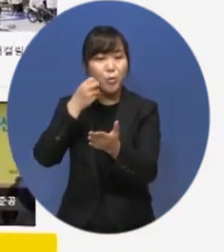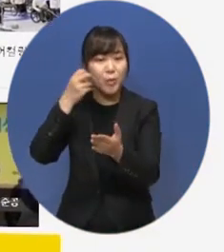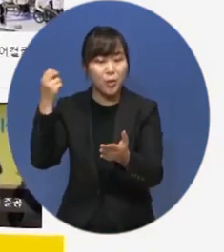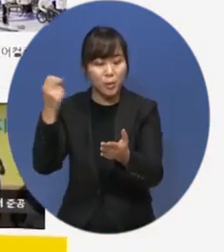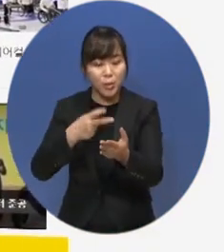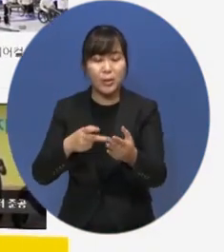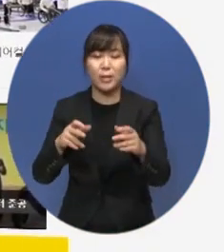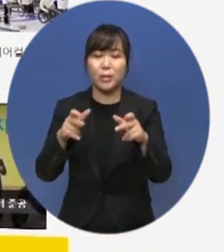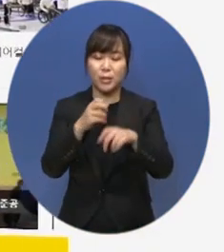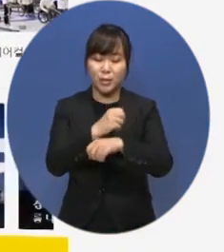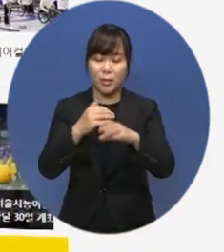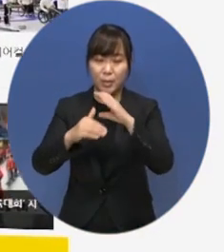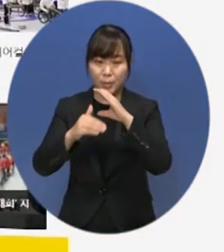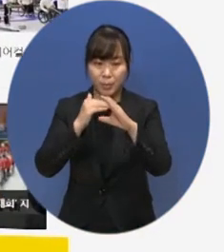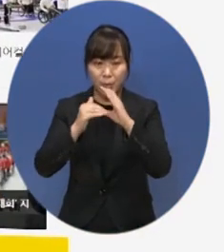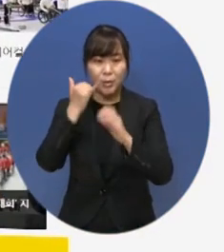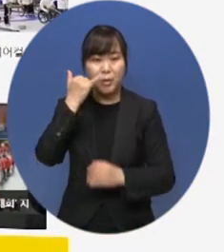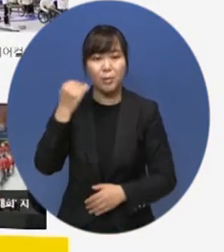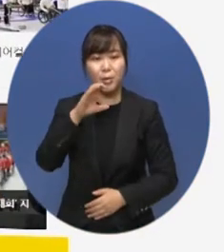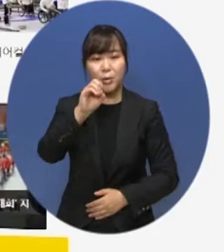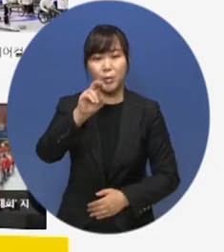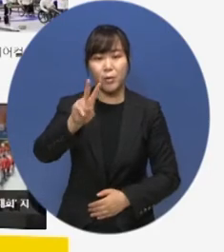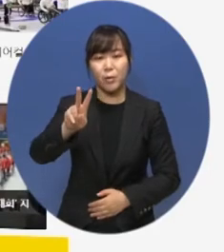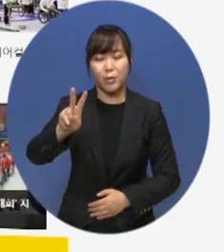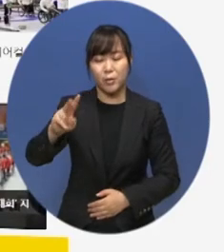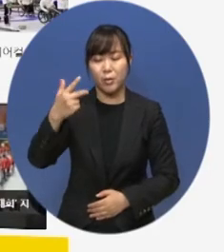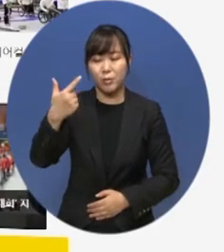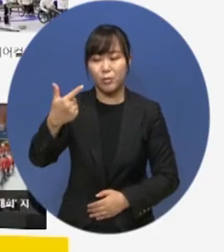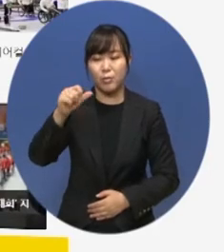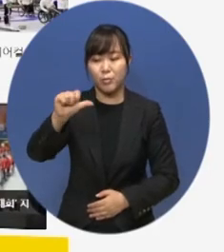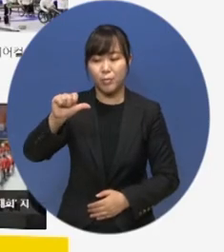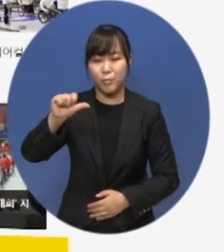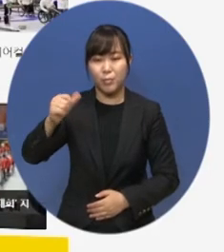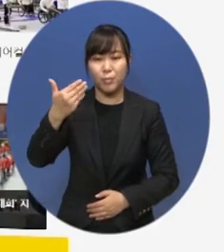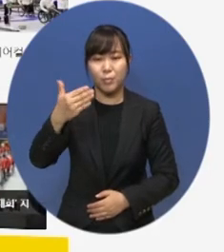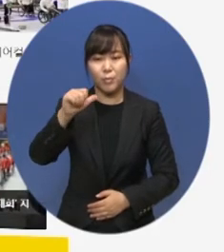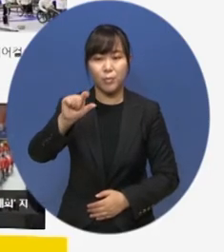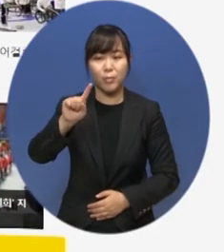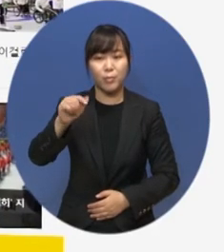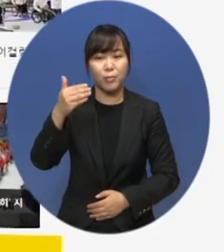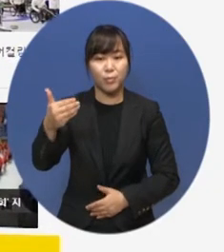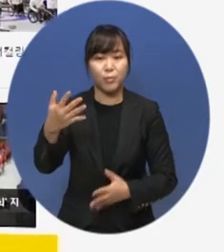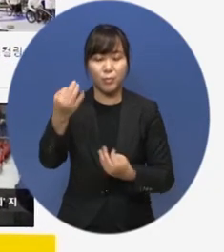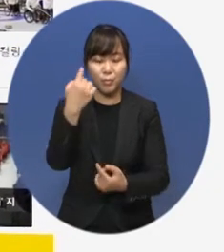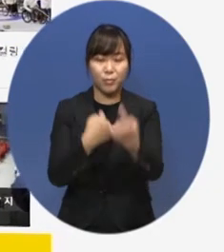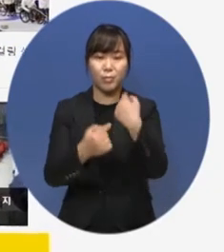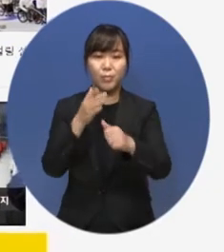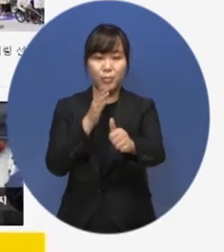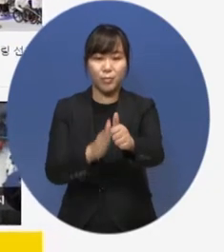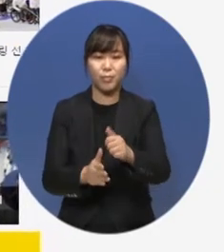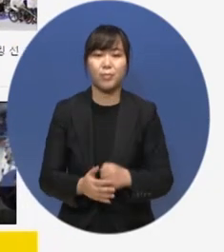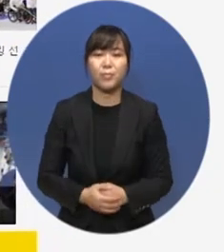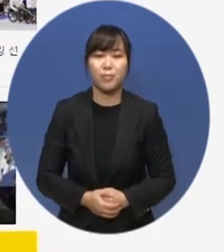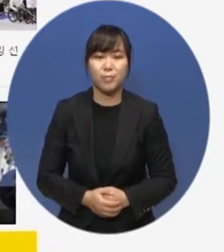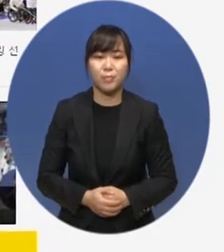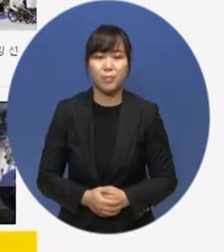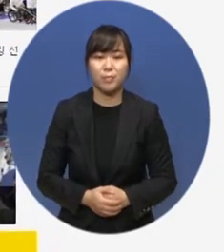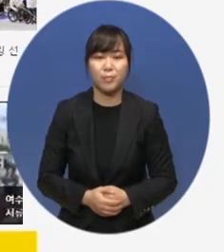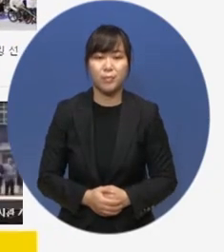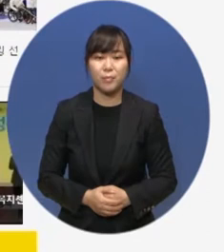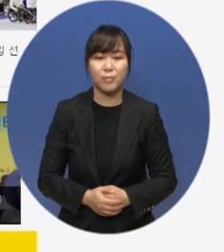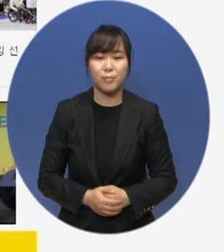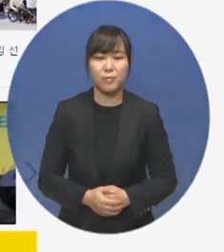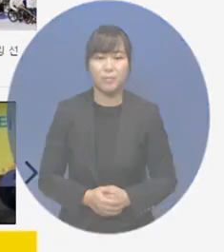홈페이지 또는 전자우편 전화번호 곰이 이루고 5회 9일 쿠로 많은 제보 바랍니다